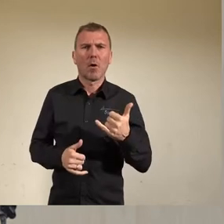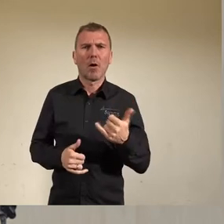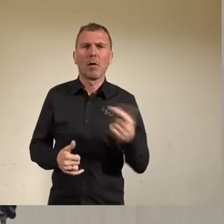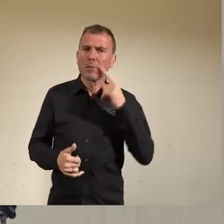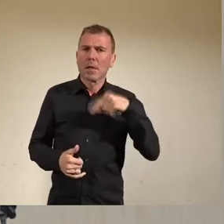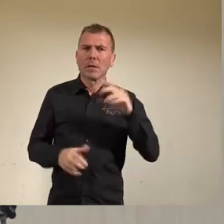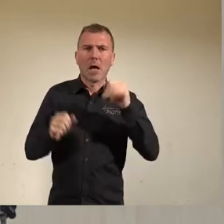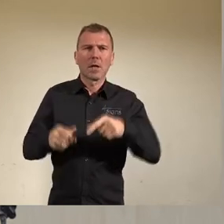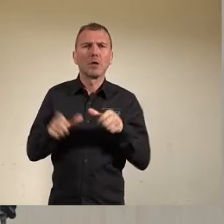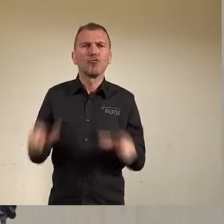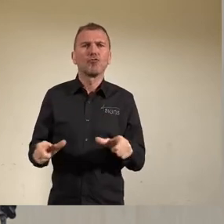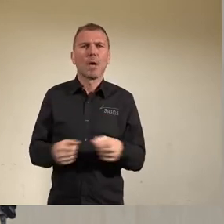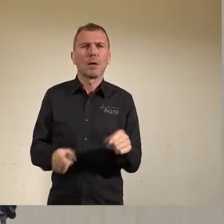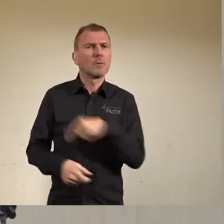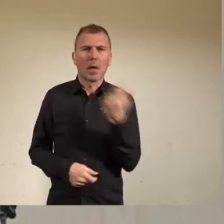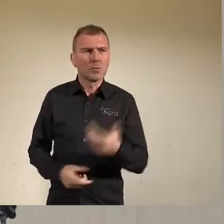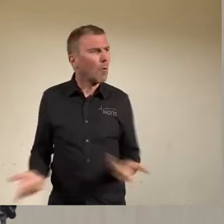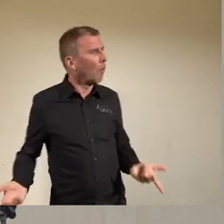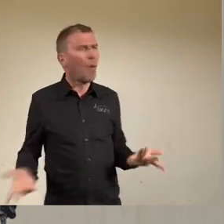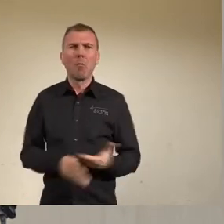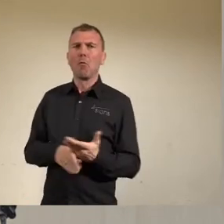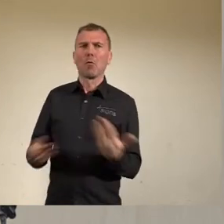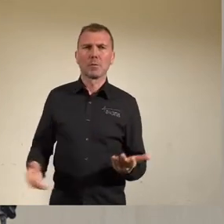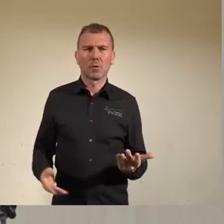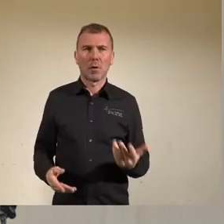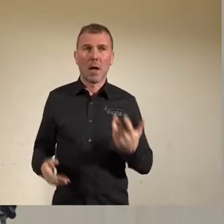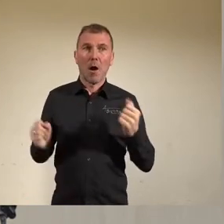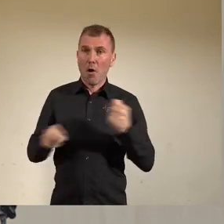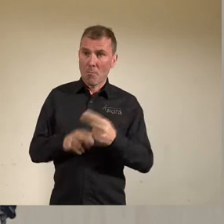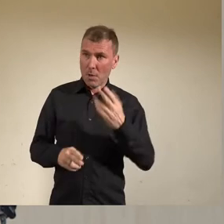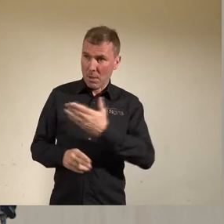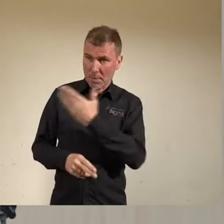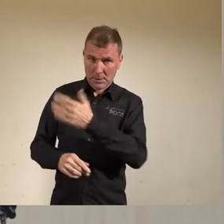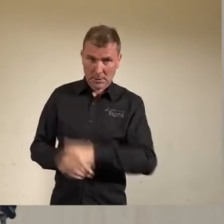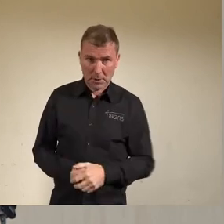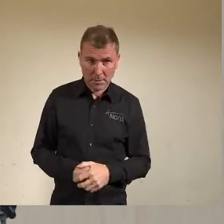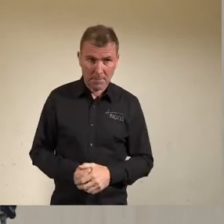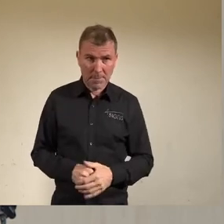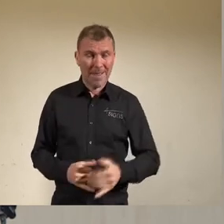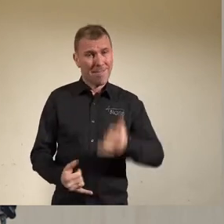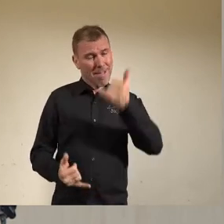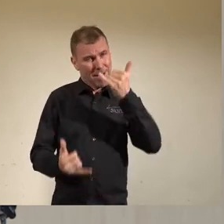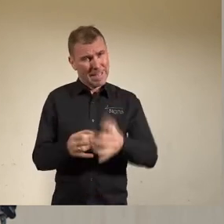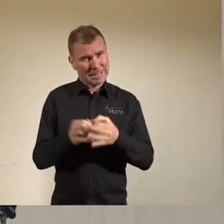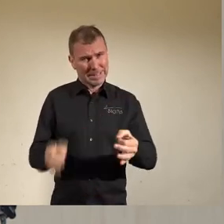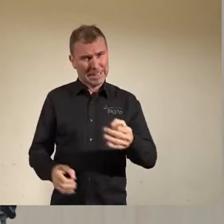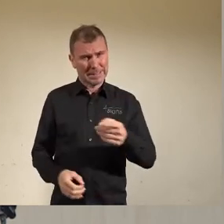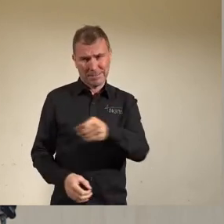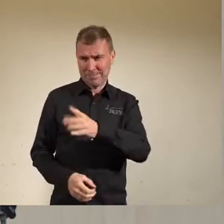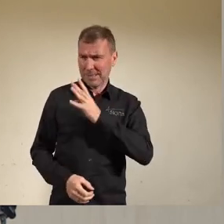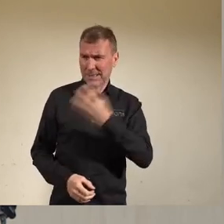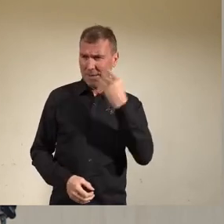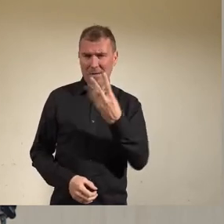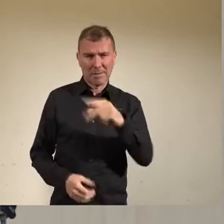Lagemes die nächste Haushaltssperre verhängt. Sehr geehrter Herr Oberbürgermeister, Der letzte Satz in Ihrer Rede am